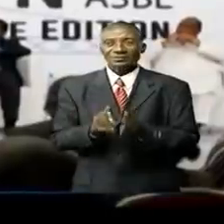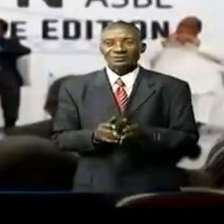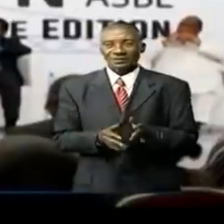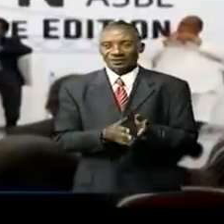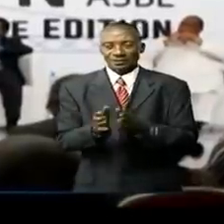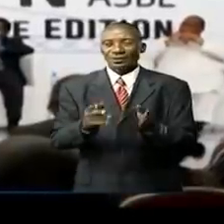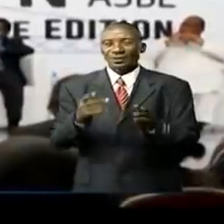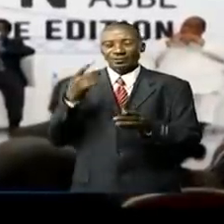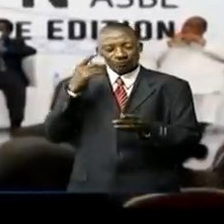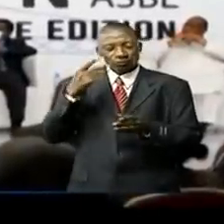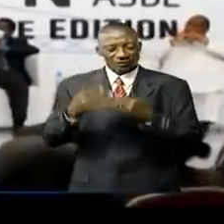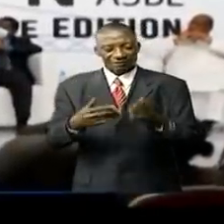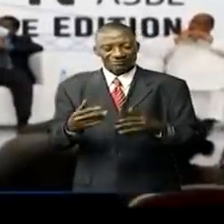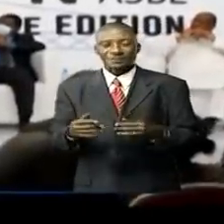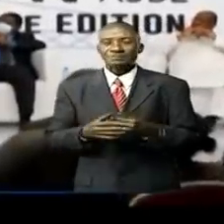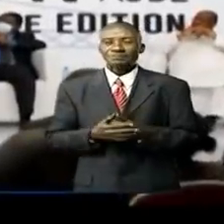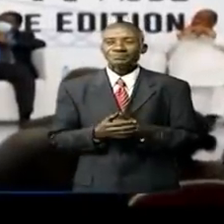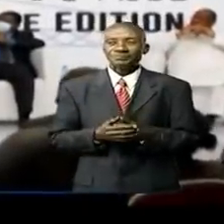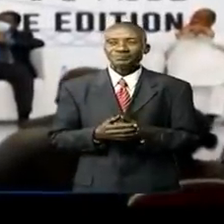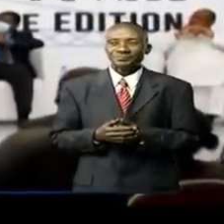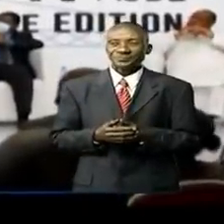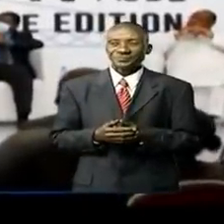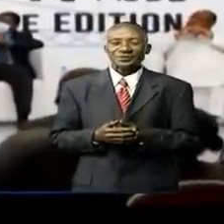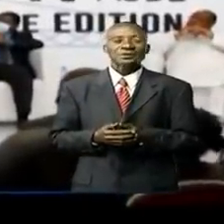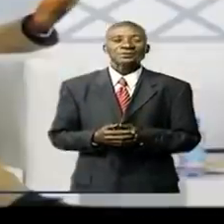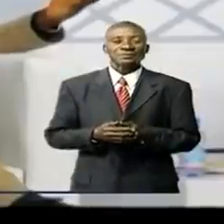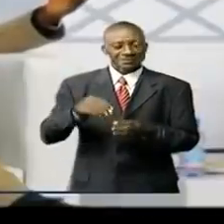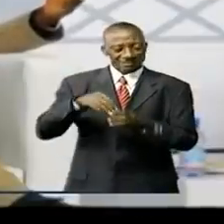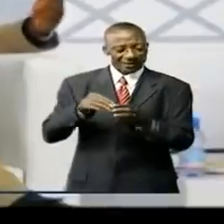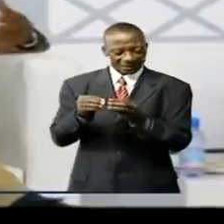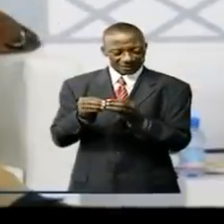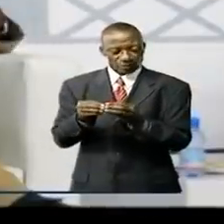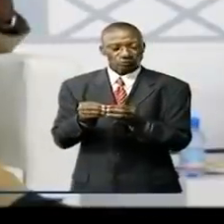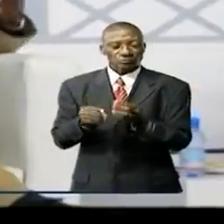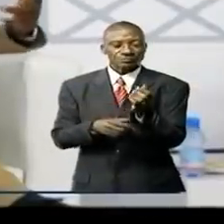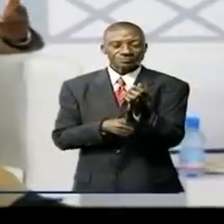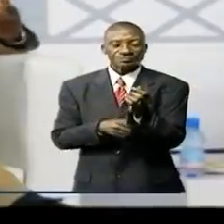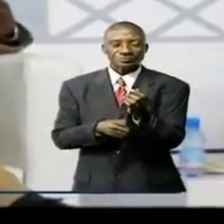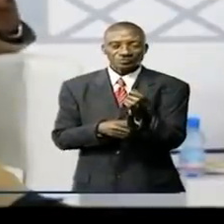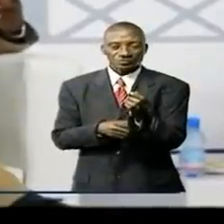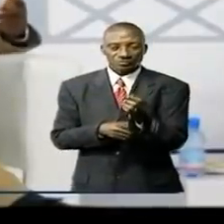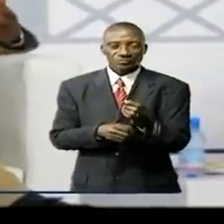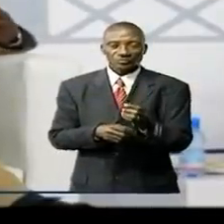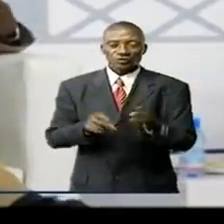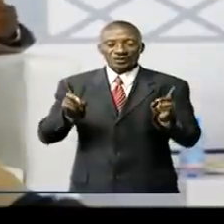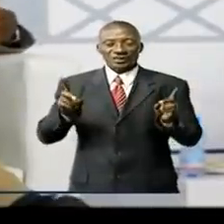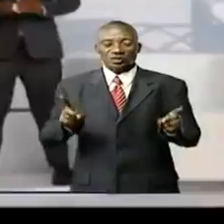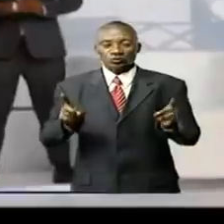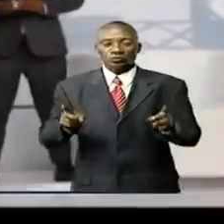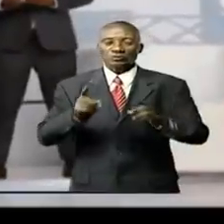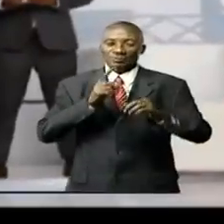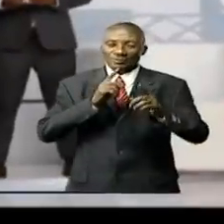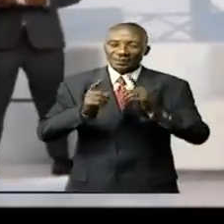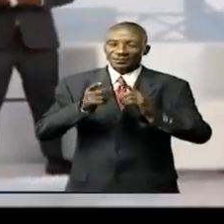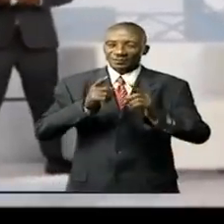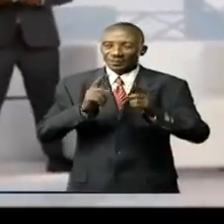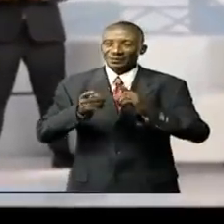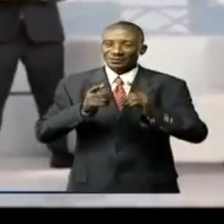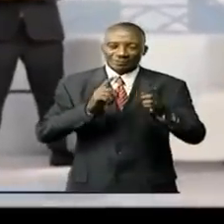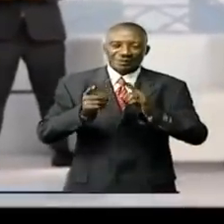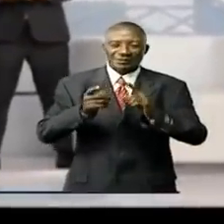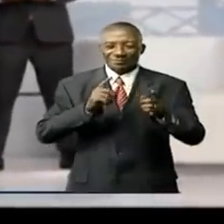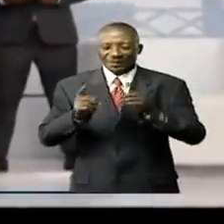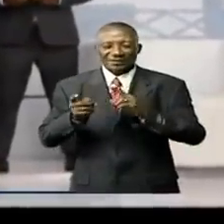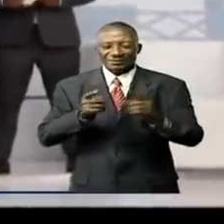2014. Plusieurs thématiques ont été développées par les intervenants membres du gouvernement et acteurs privés pour éradiquer